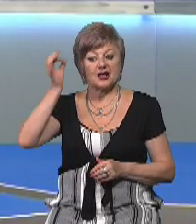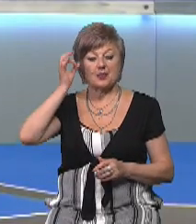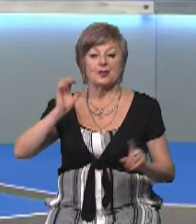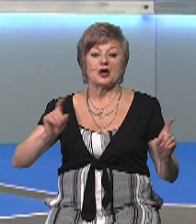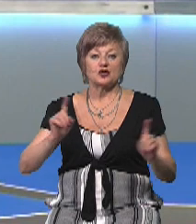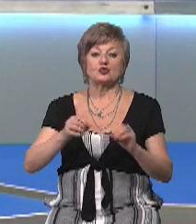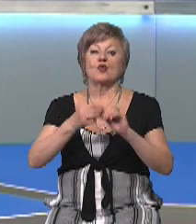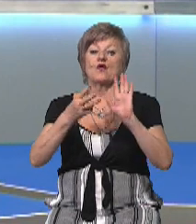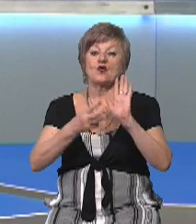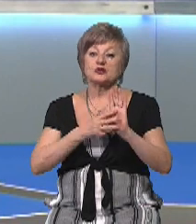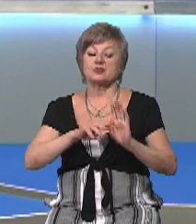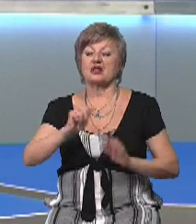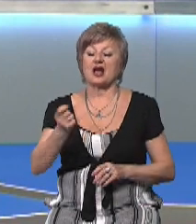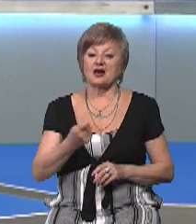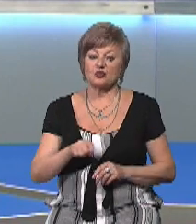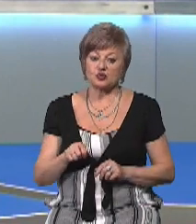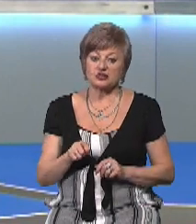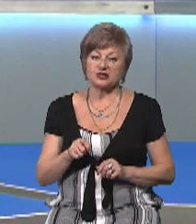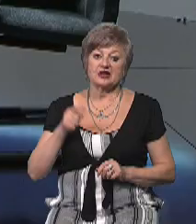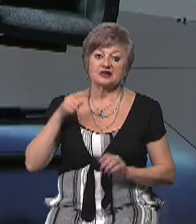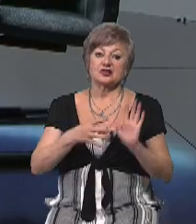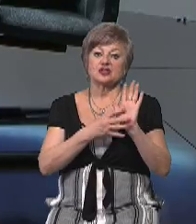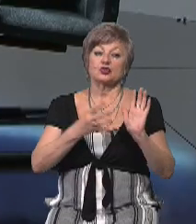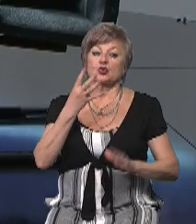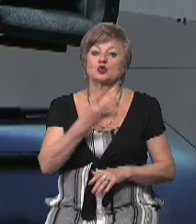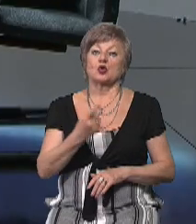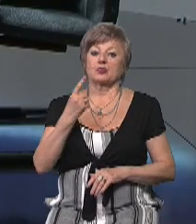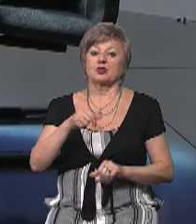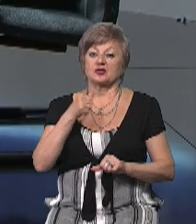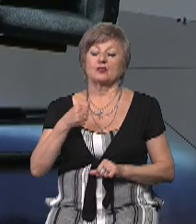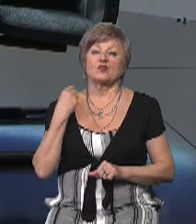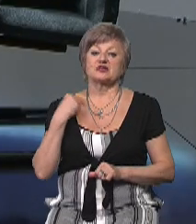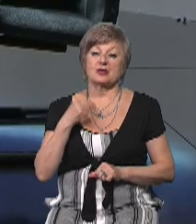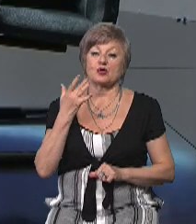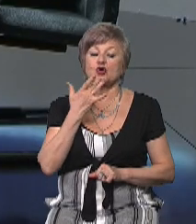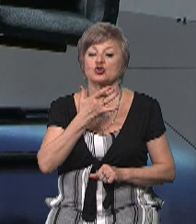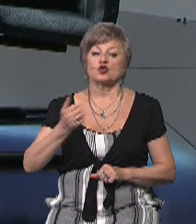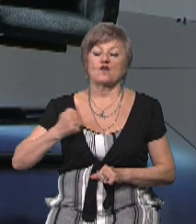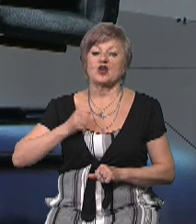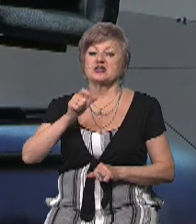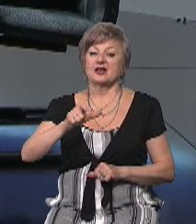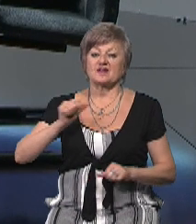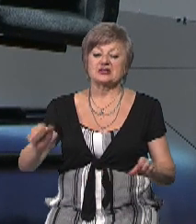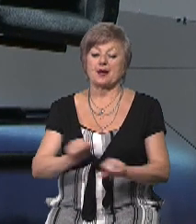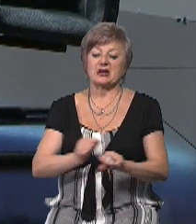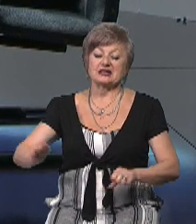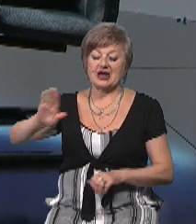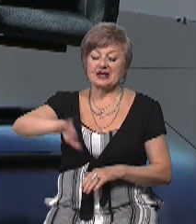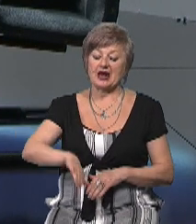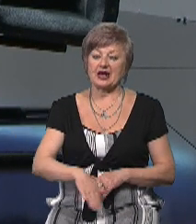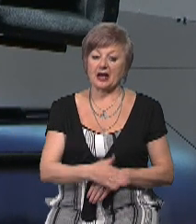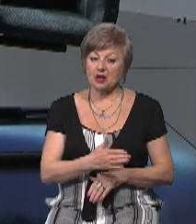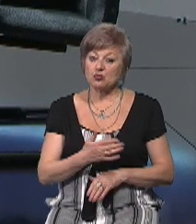що 18 серпня 1941 року у Запоріжжі радянські війська підірвали греблю Дніпро